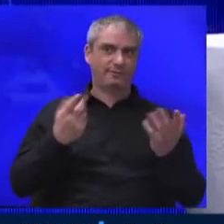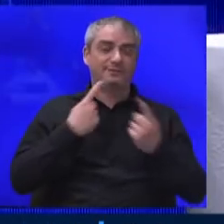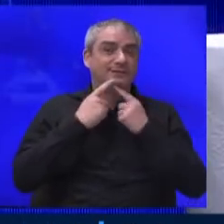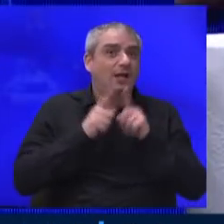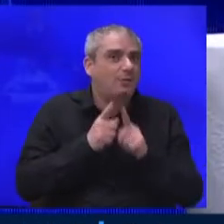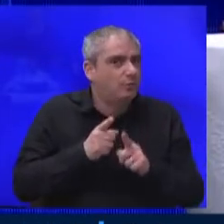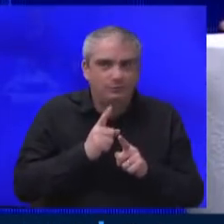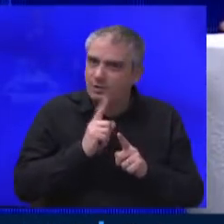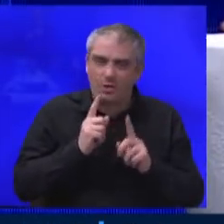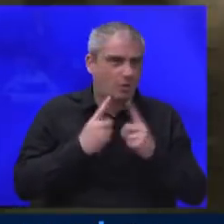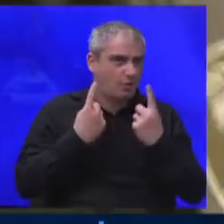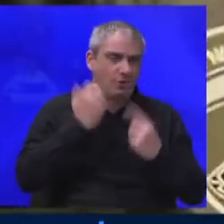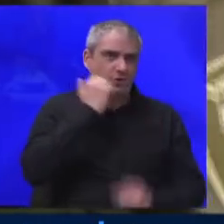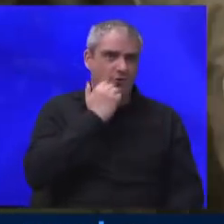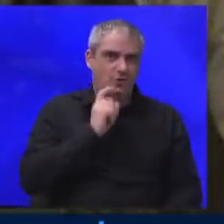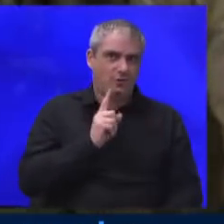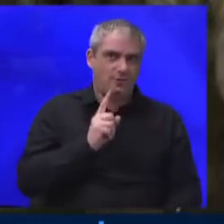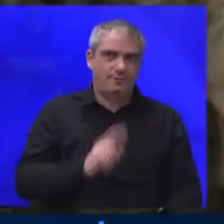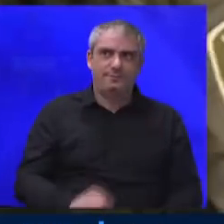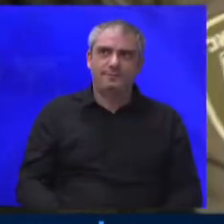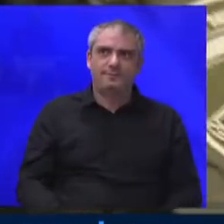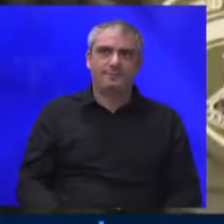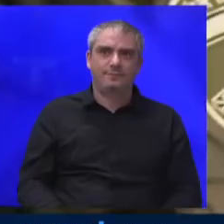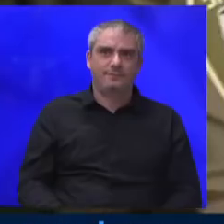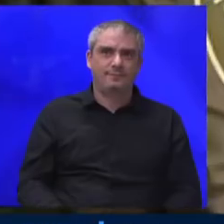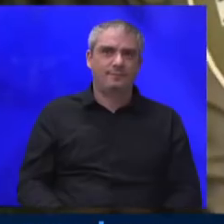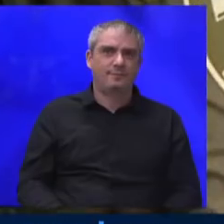לא מתרחשת בכל יום.